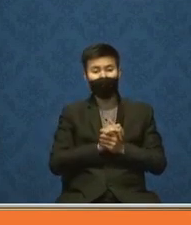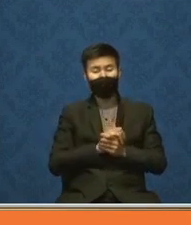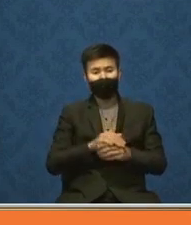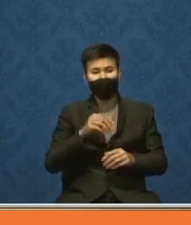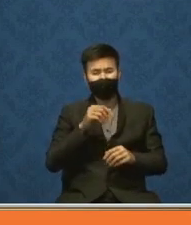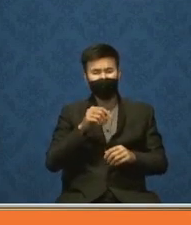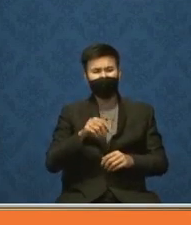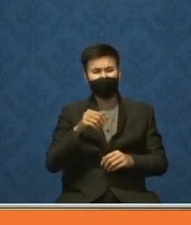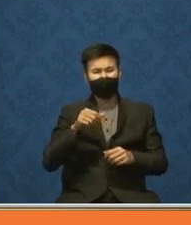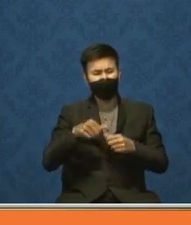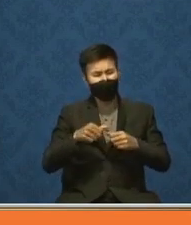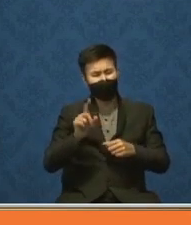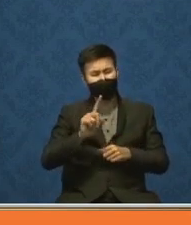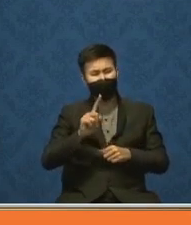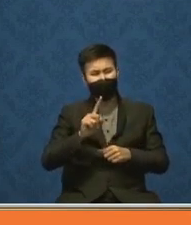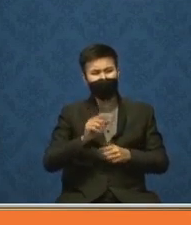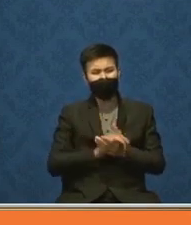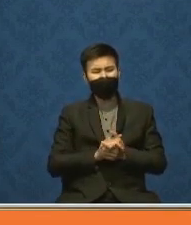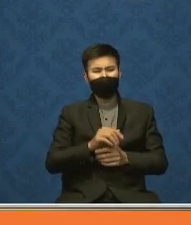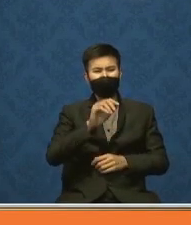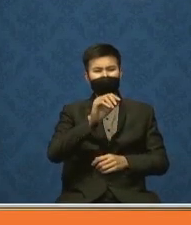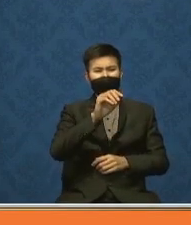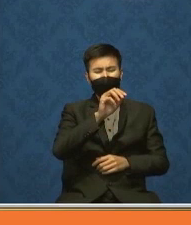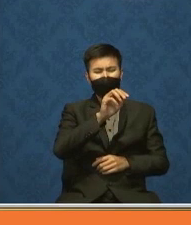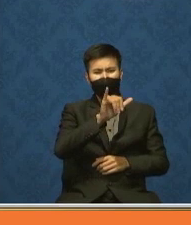สตร์ชาติเนี่ยครับคือมันไม่ยืดหยุ่นเพีย